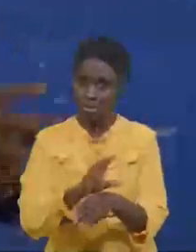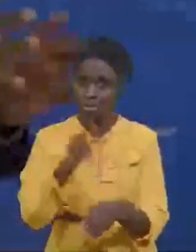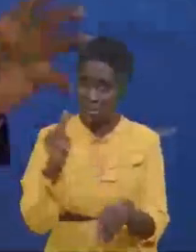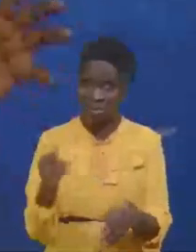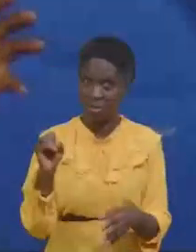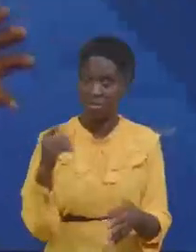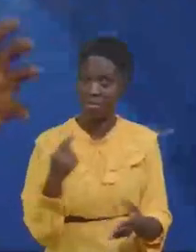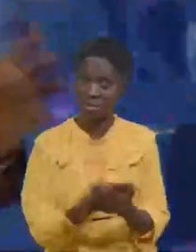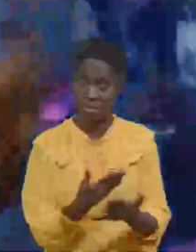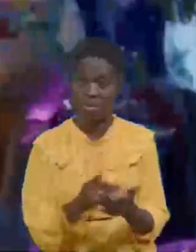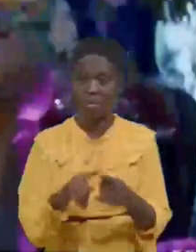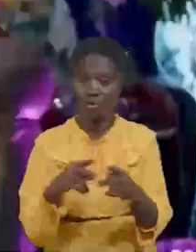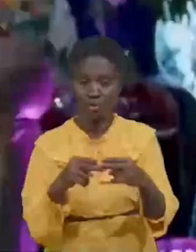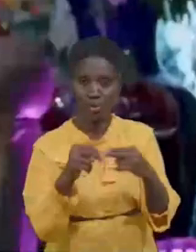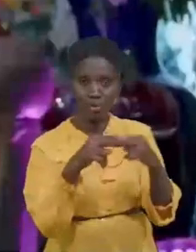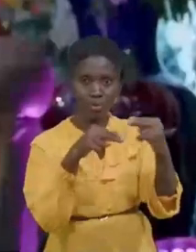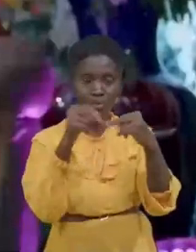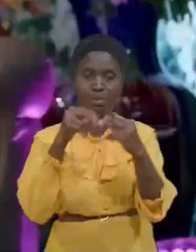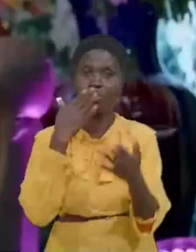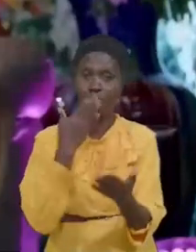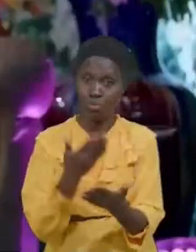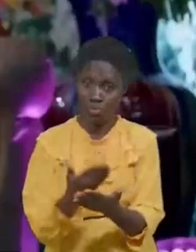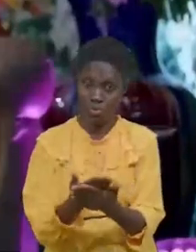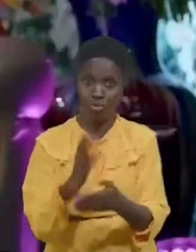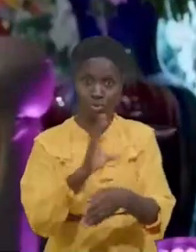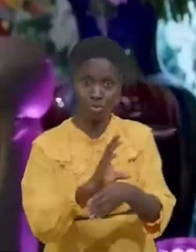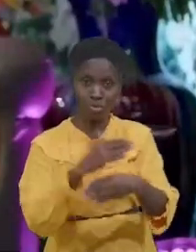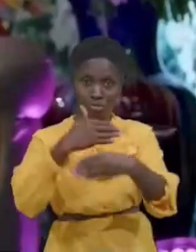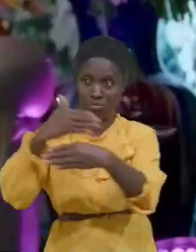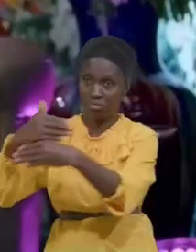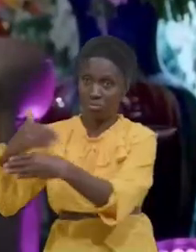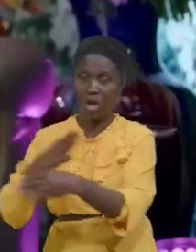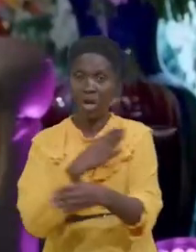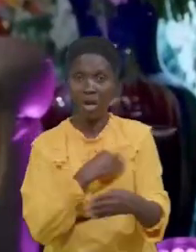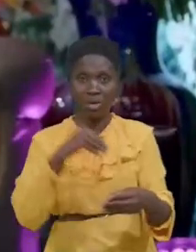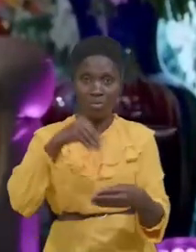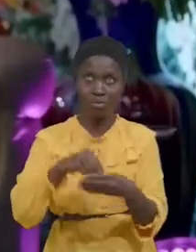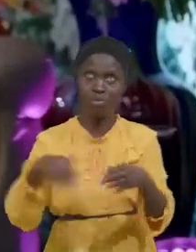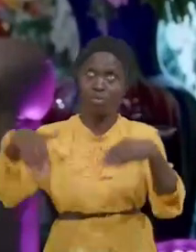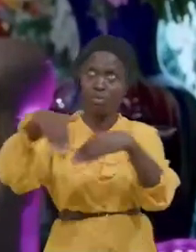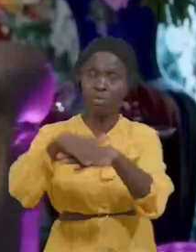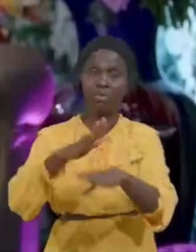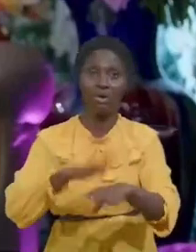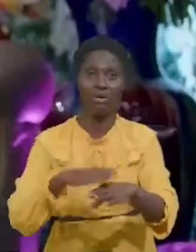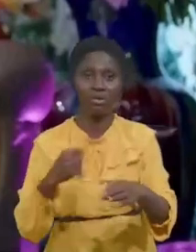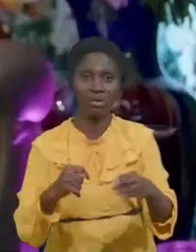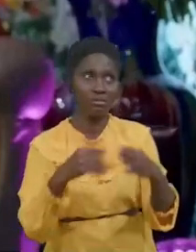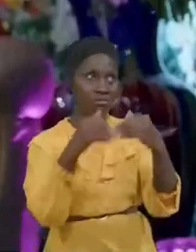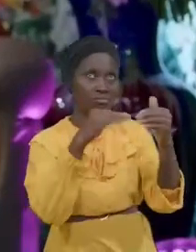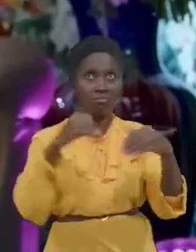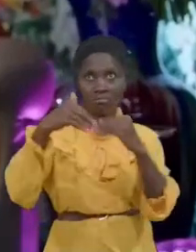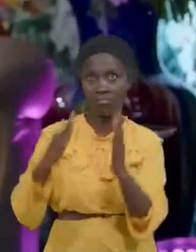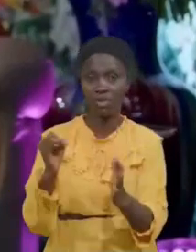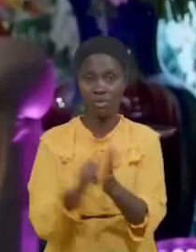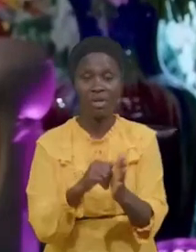pour bâtir de bons édifices, de bons temples, pour que